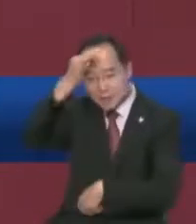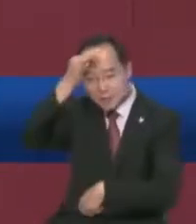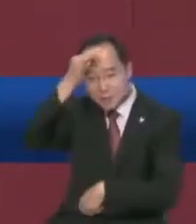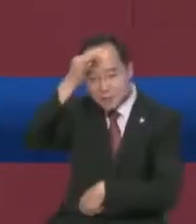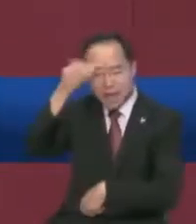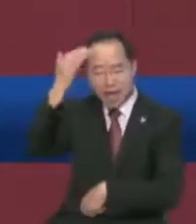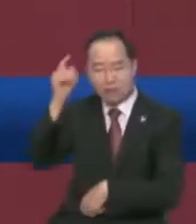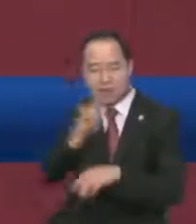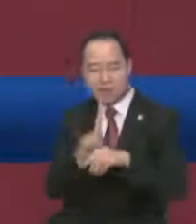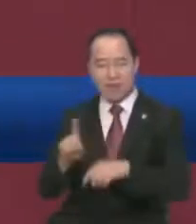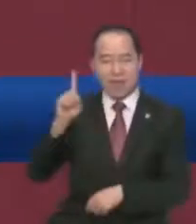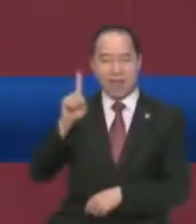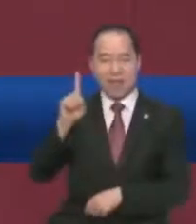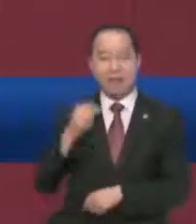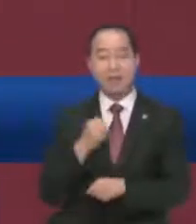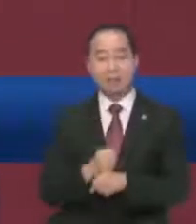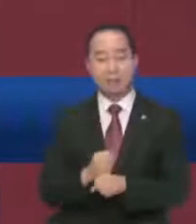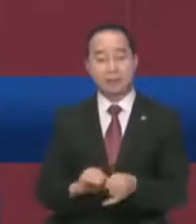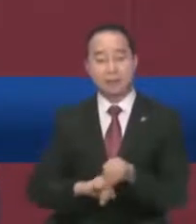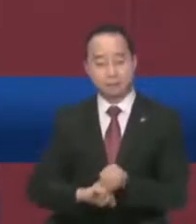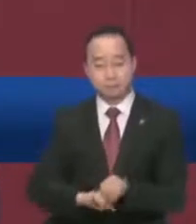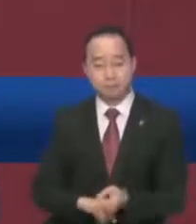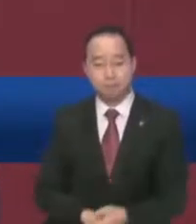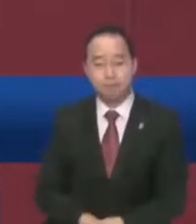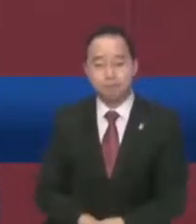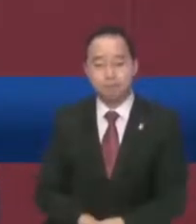국가로 도약하도록 하겠습니다.